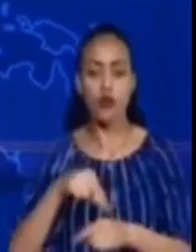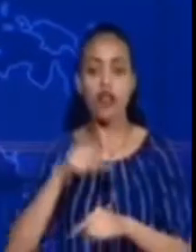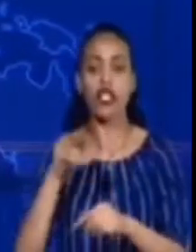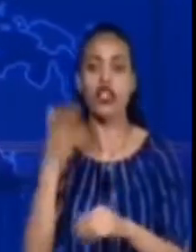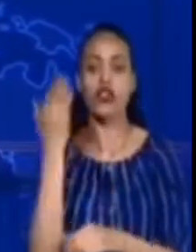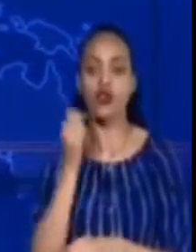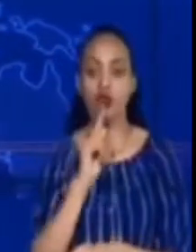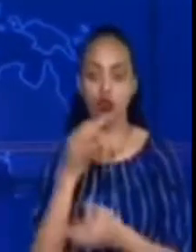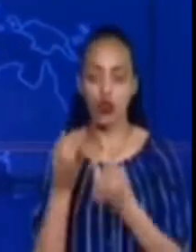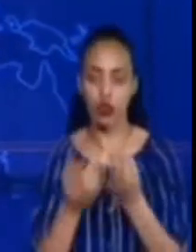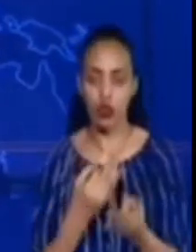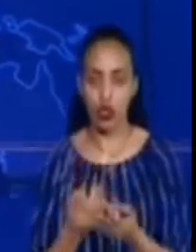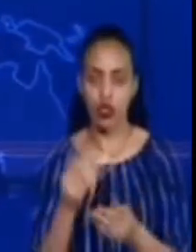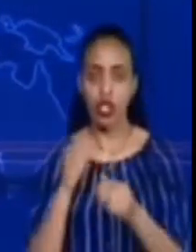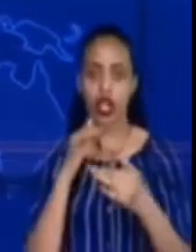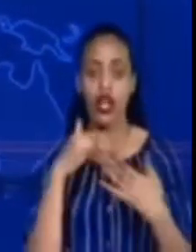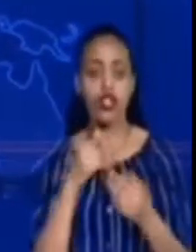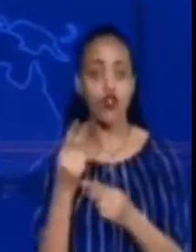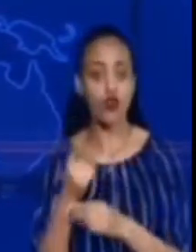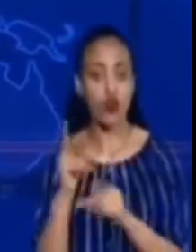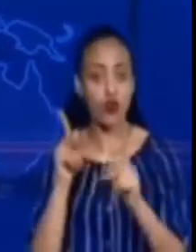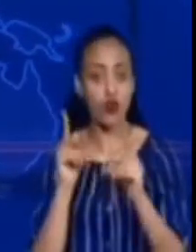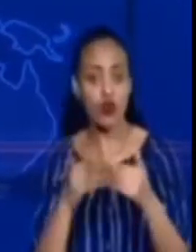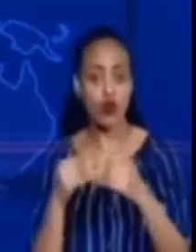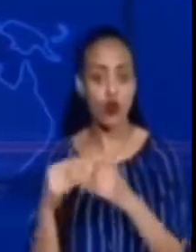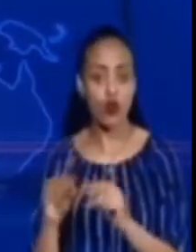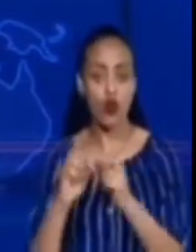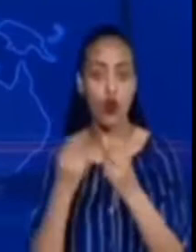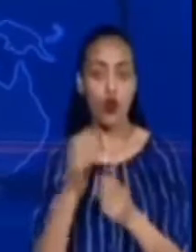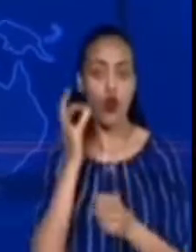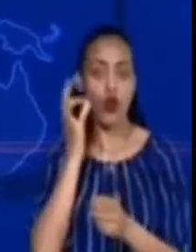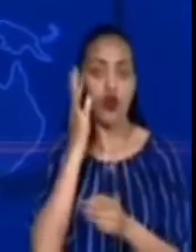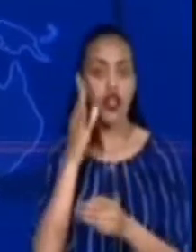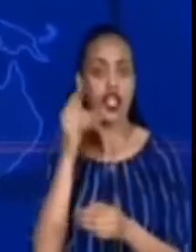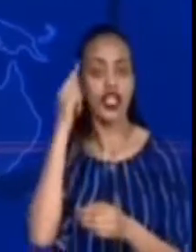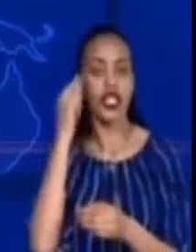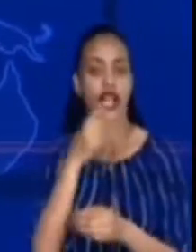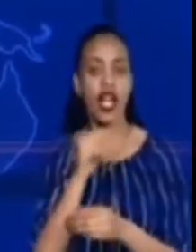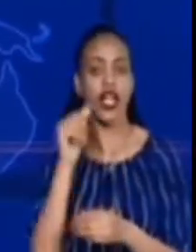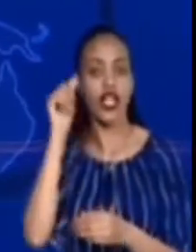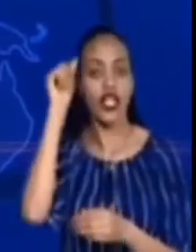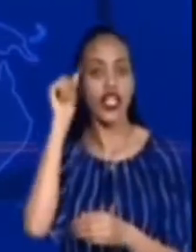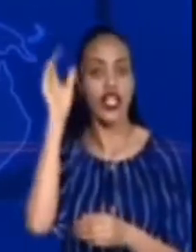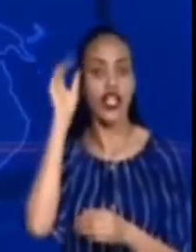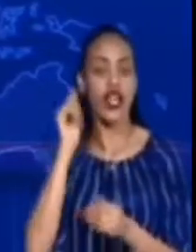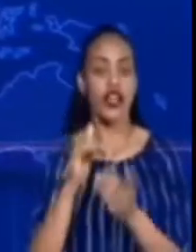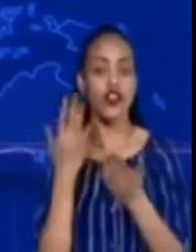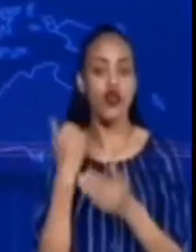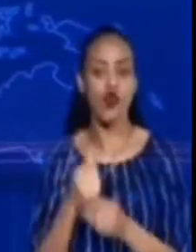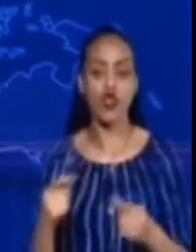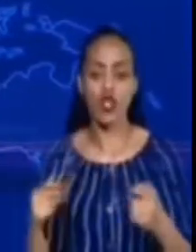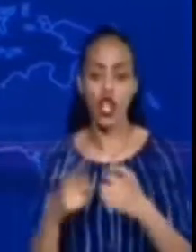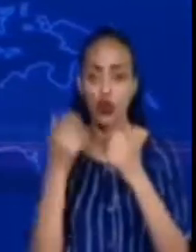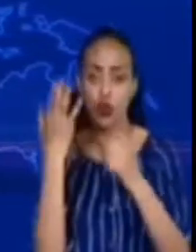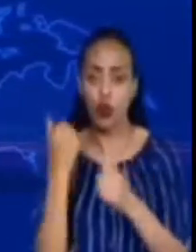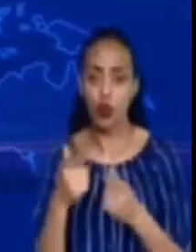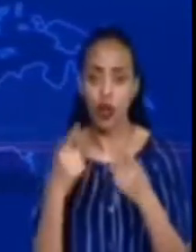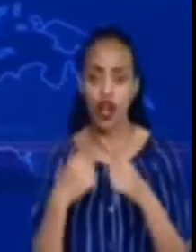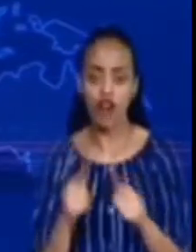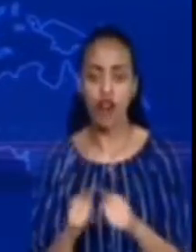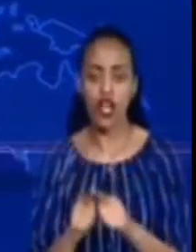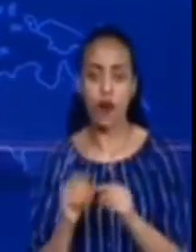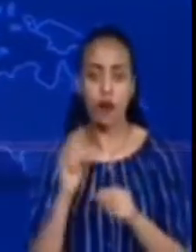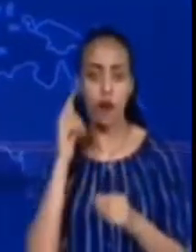ጀመል አይ ተኩማ አህመድ ጀመል ሰውነት አቡ አህመድ ጀመል ይያሉ ነው ምፍታ አህመድ ጀመል ይያለ ነው